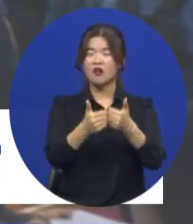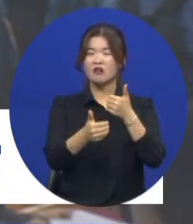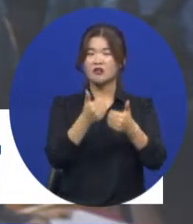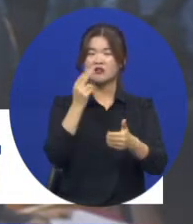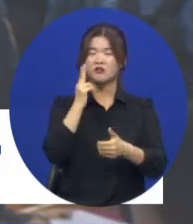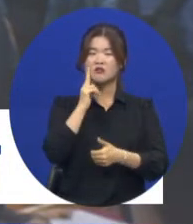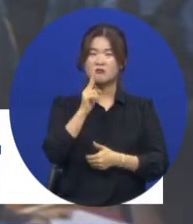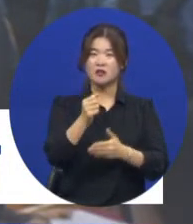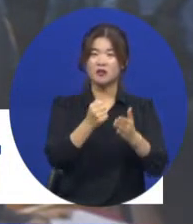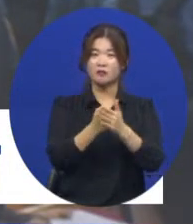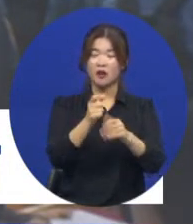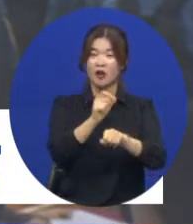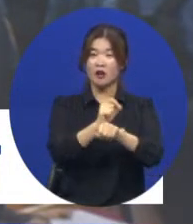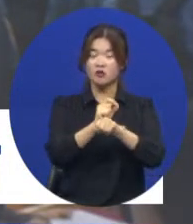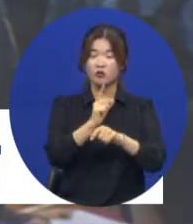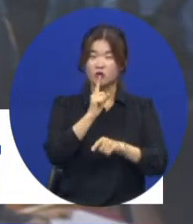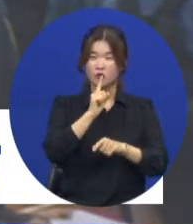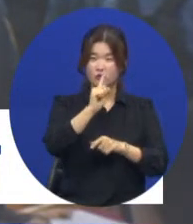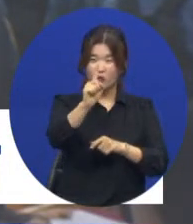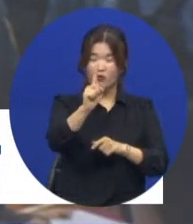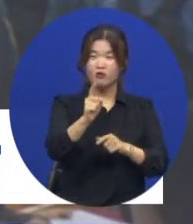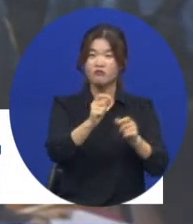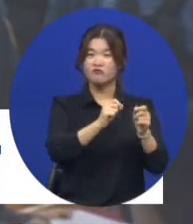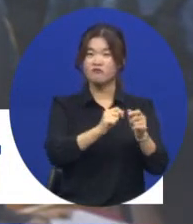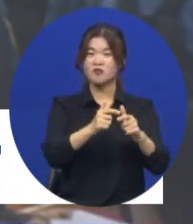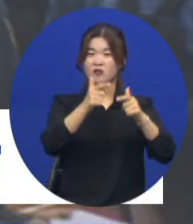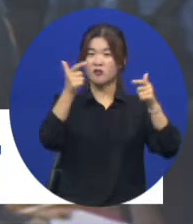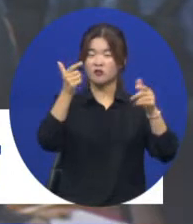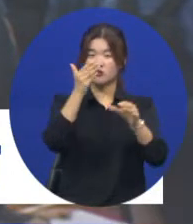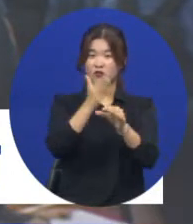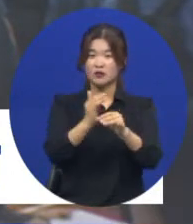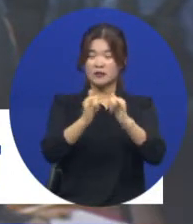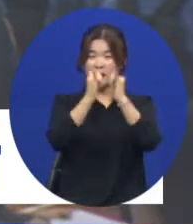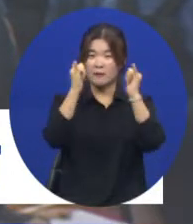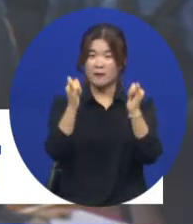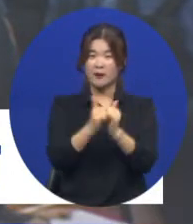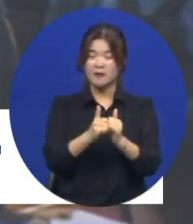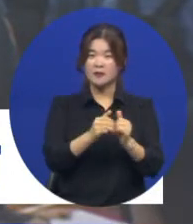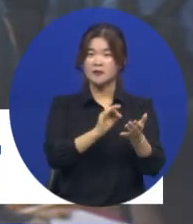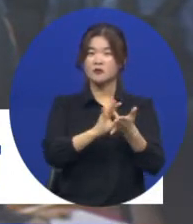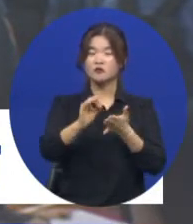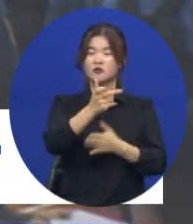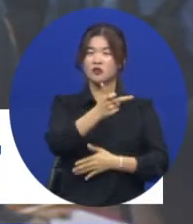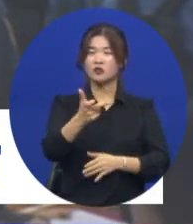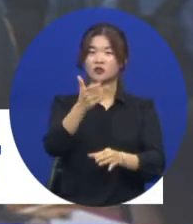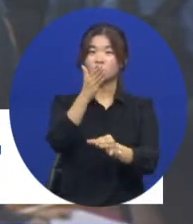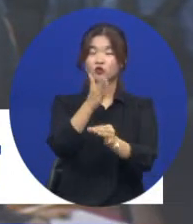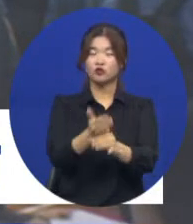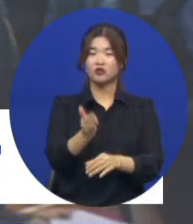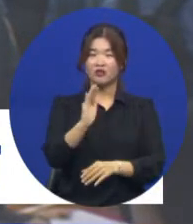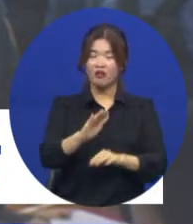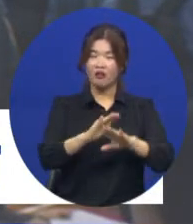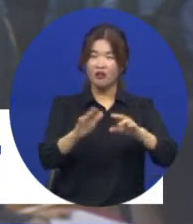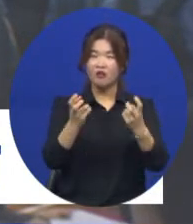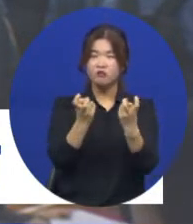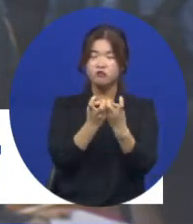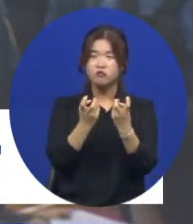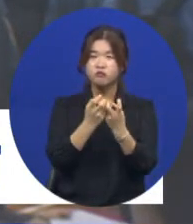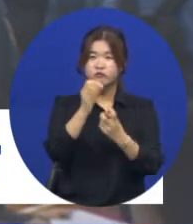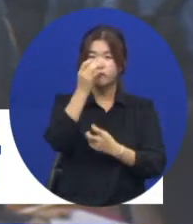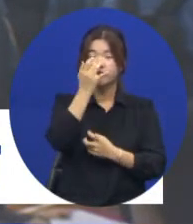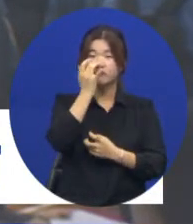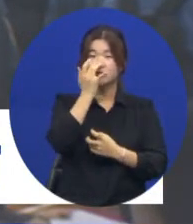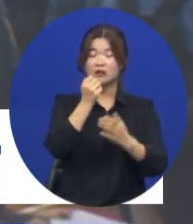심해지면서 행정소송이 증가하는 등 사회비용 지출도 커지고 있는데요. 갈등 해결 시스템이 마련되지 못해